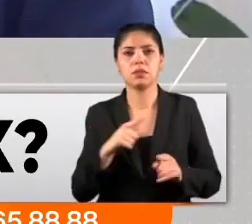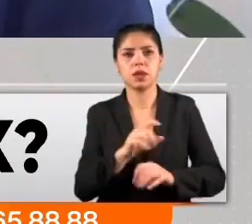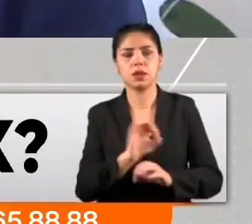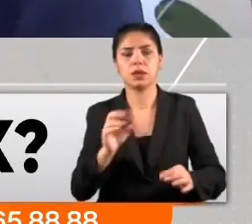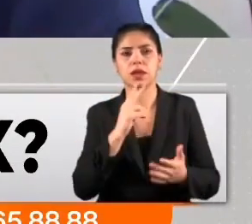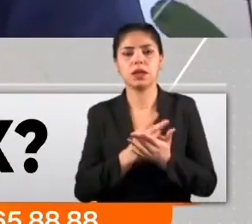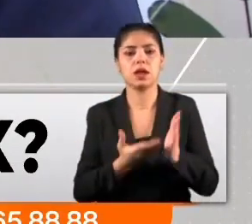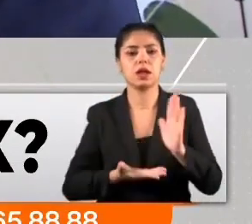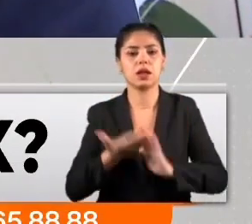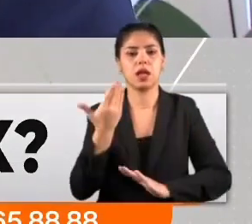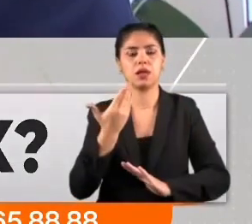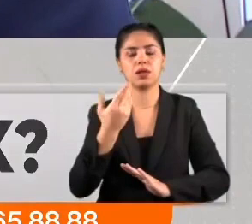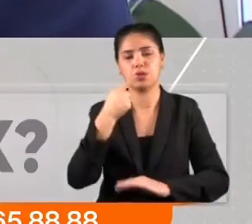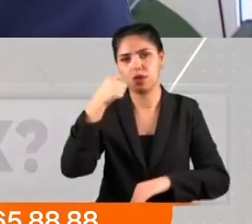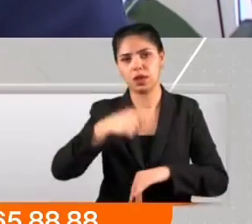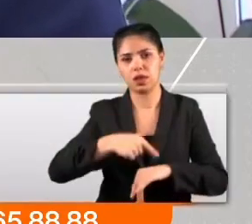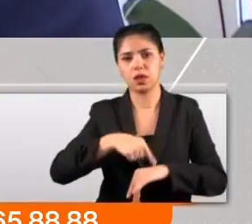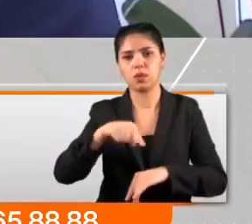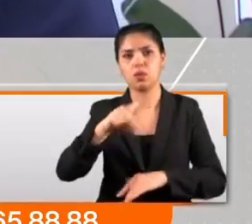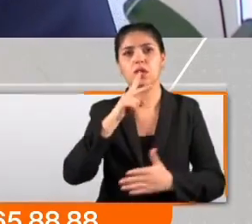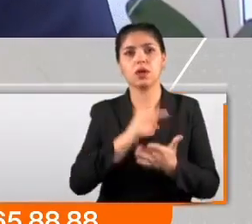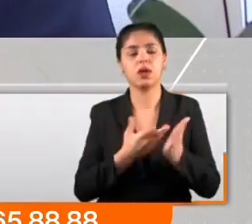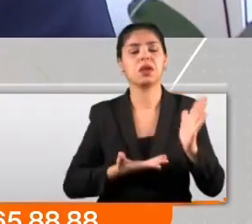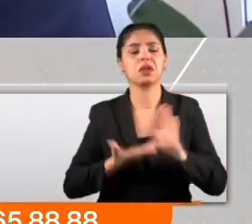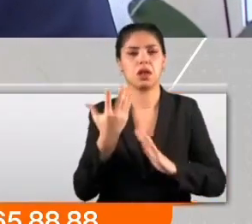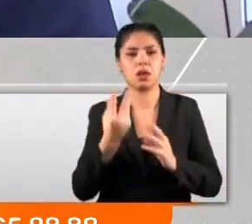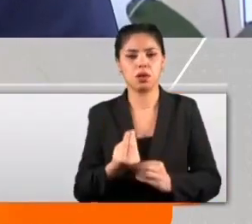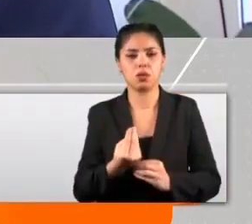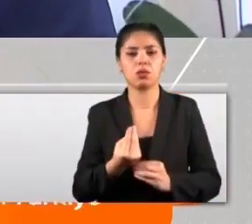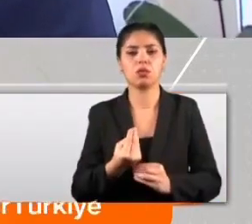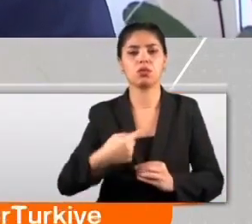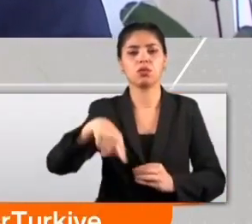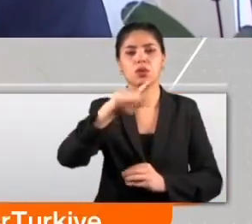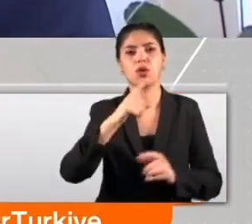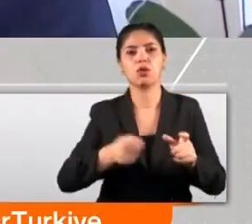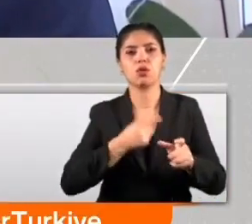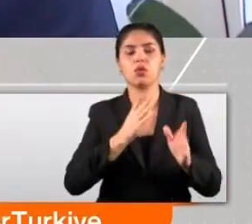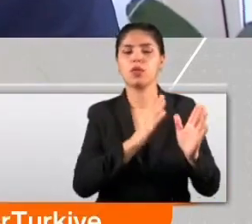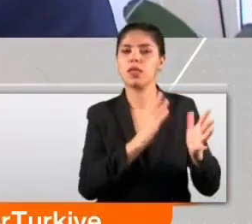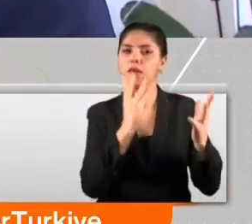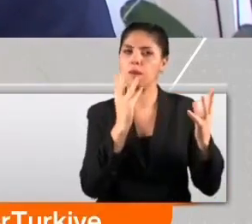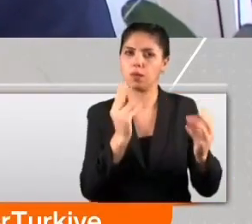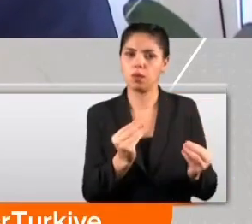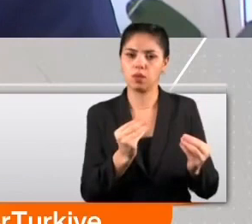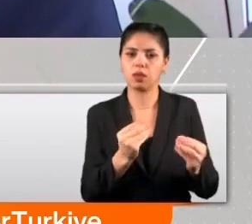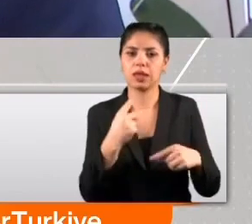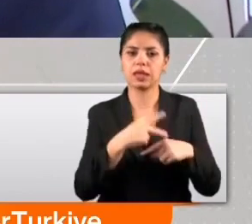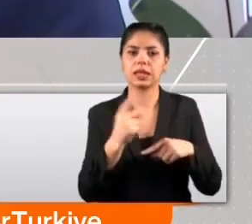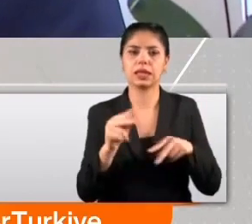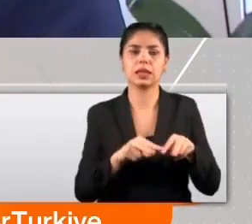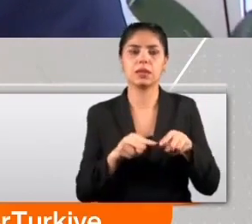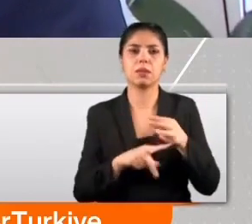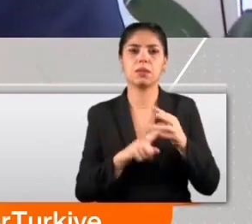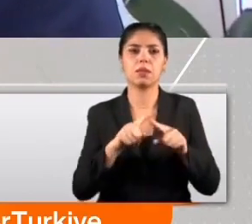kararının kaldırılacağı kanaatindeyiz. Bu karar zaten kaldırıldığında zimmetten soruşturma yürüyecektir ve zimmet suçu